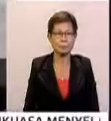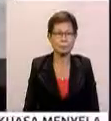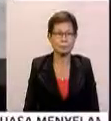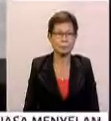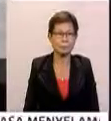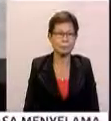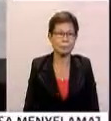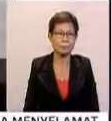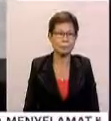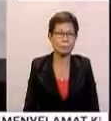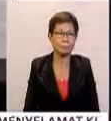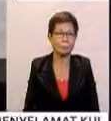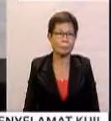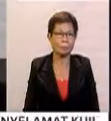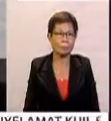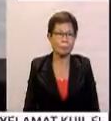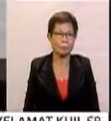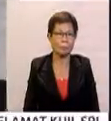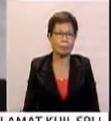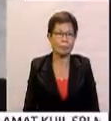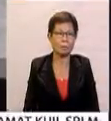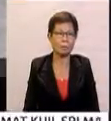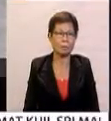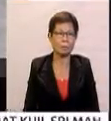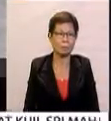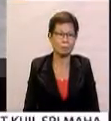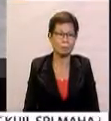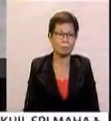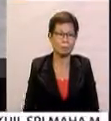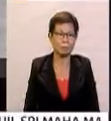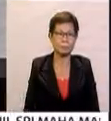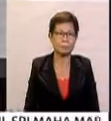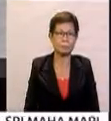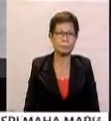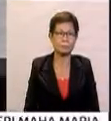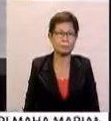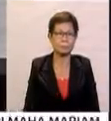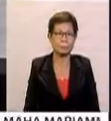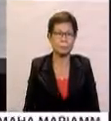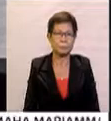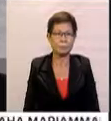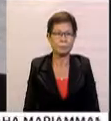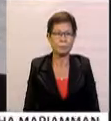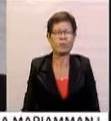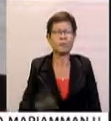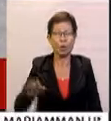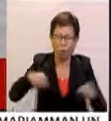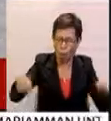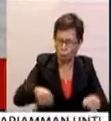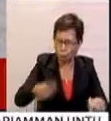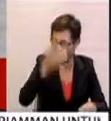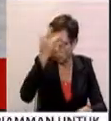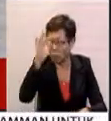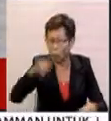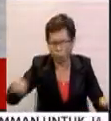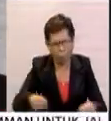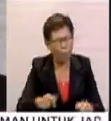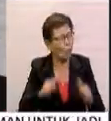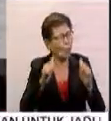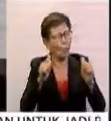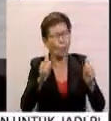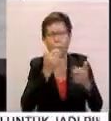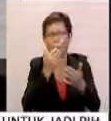Mesra rakyat sungguh. Acik sampai bergambar dengan dia, suruh rapat. Duduk rapat dah, tanya. Dia kan duduk jauh-jauh, dia kata gitu. Dia masak memang pandai. Dia lebih good